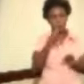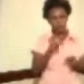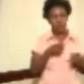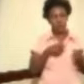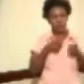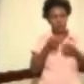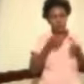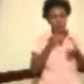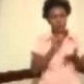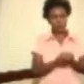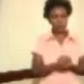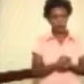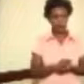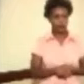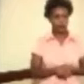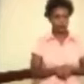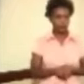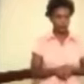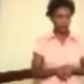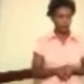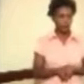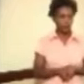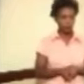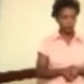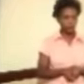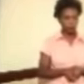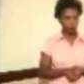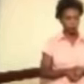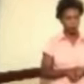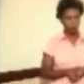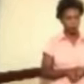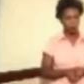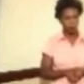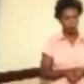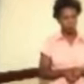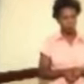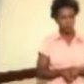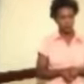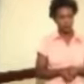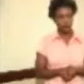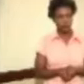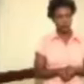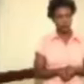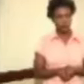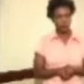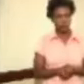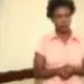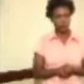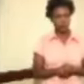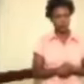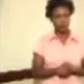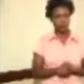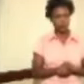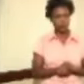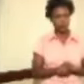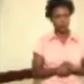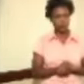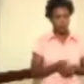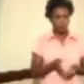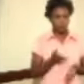sont là. Madame Maniga, un ajout ou une rectification? Non, ni ajout ni commentaire, parce que il